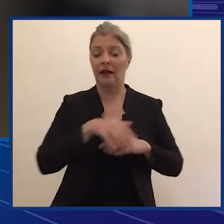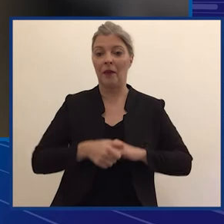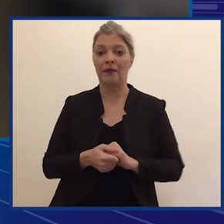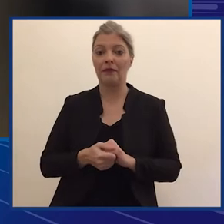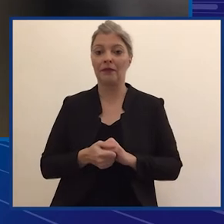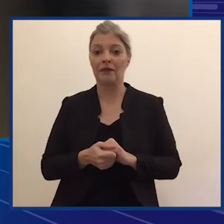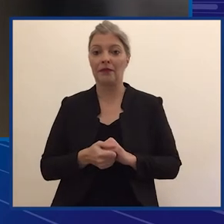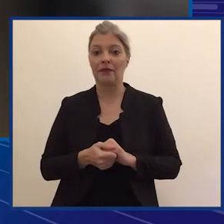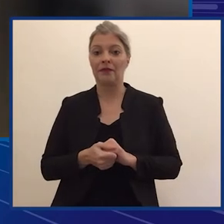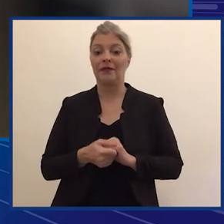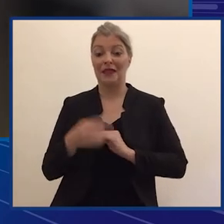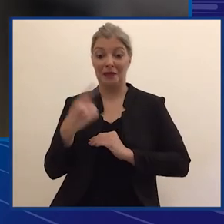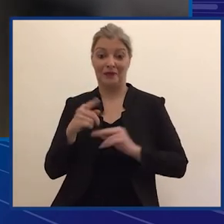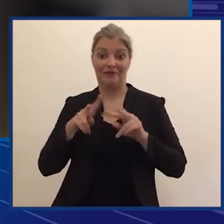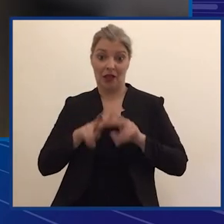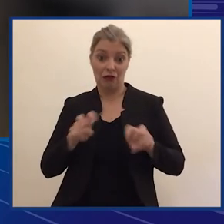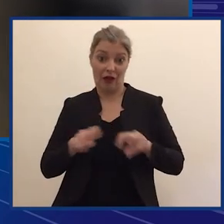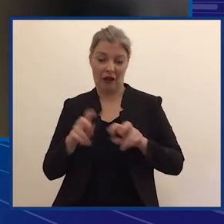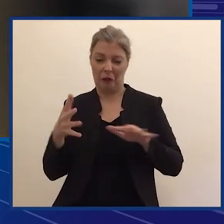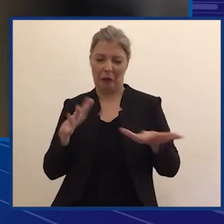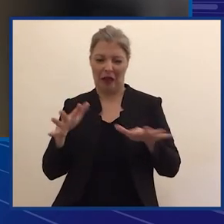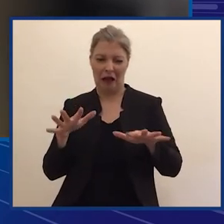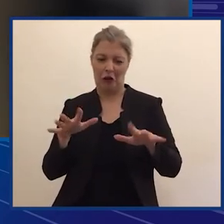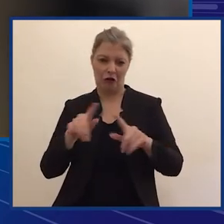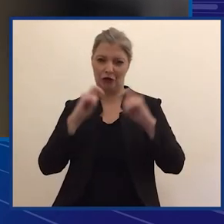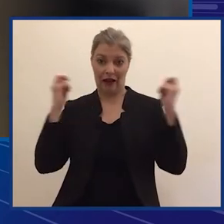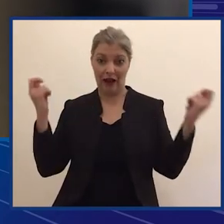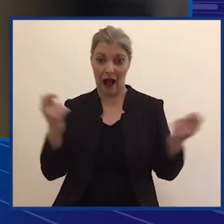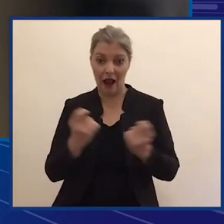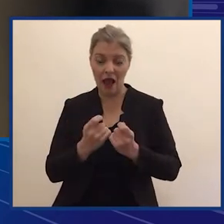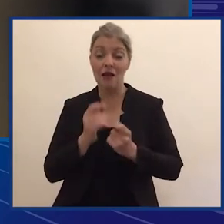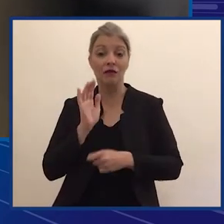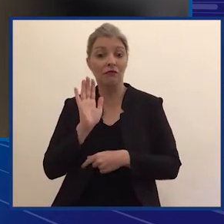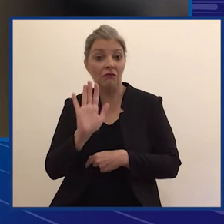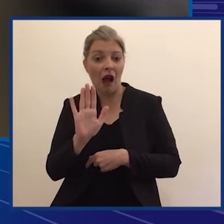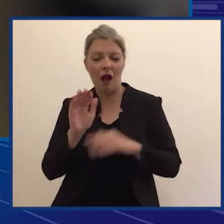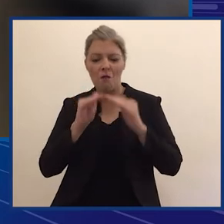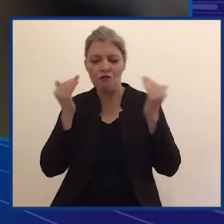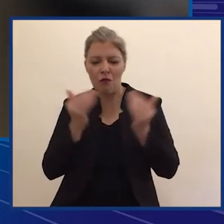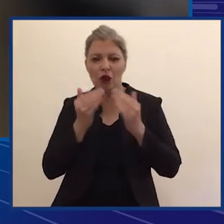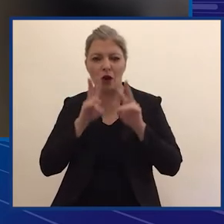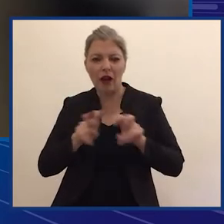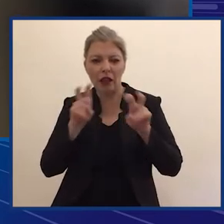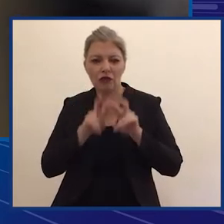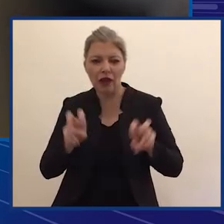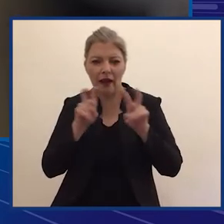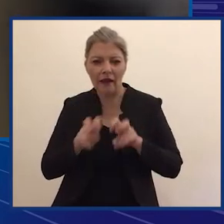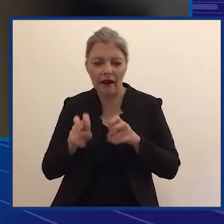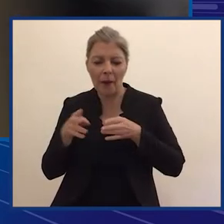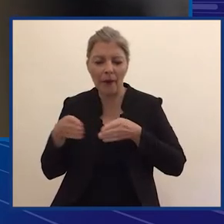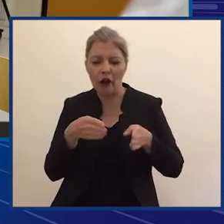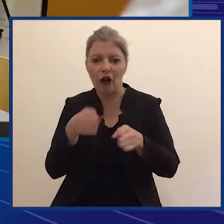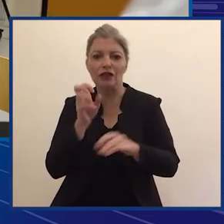Questo è grosso modo la ricerca. Cosa vede questo mondo della ricerca, come si riflette sui nostri